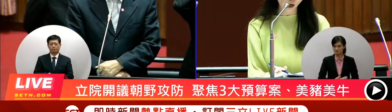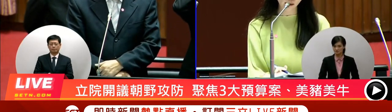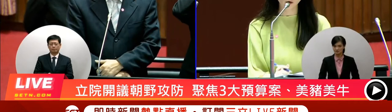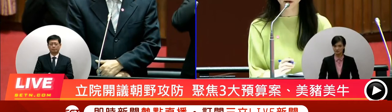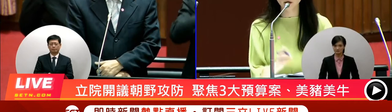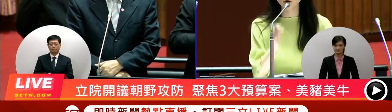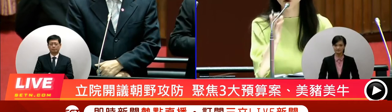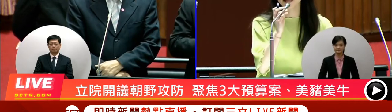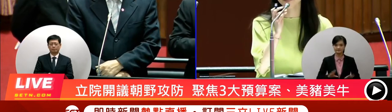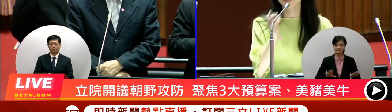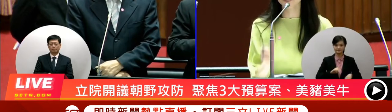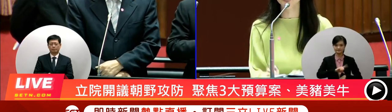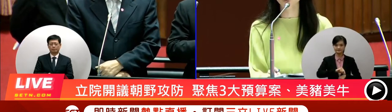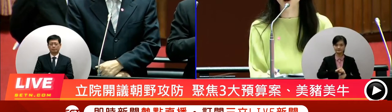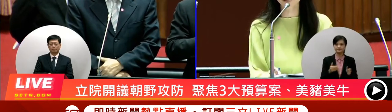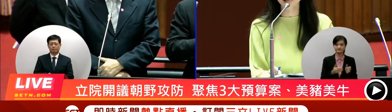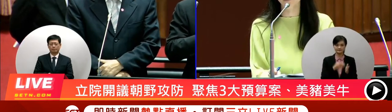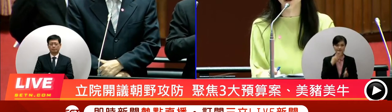外